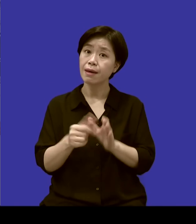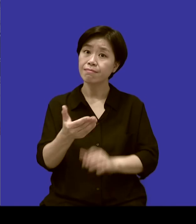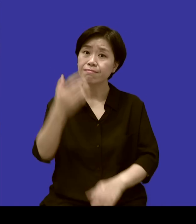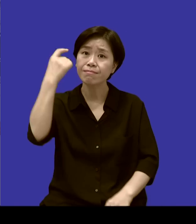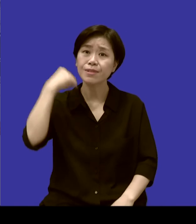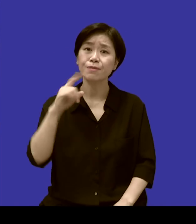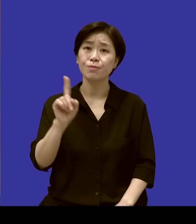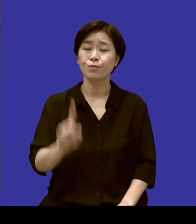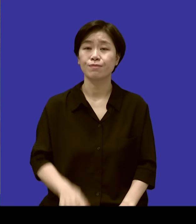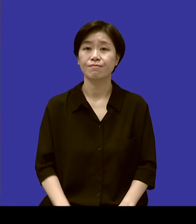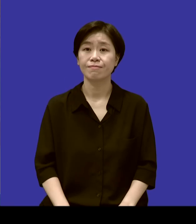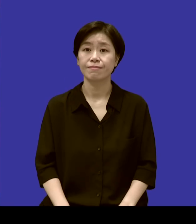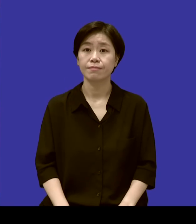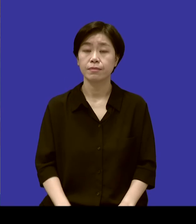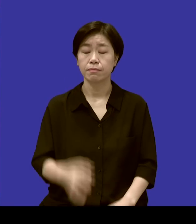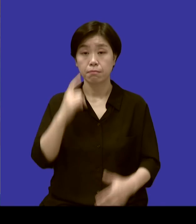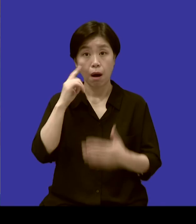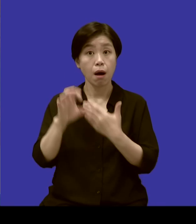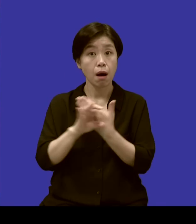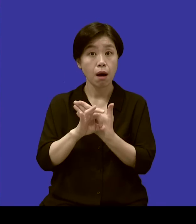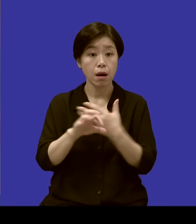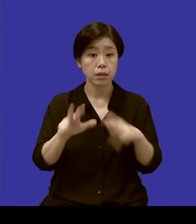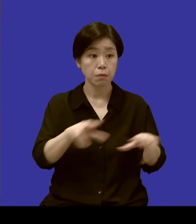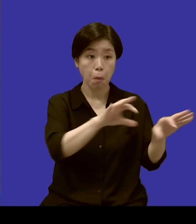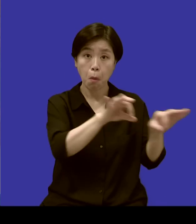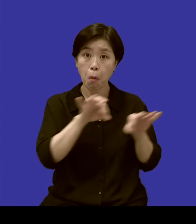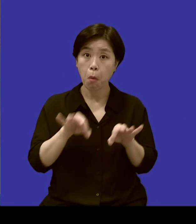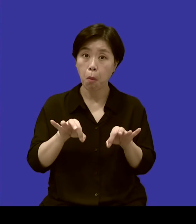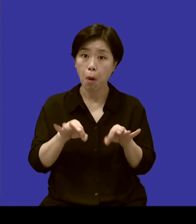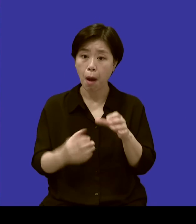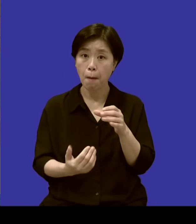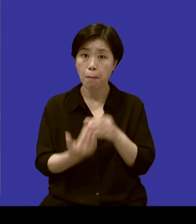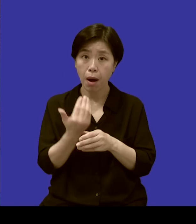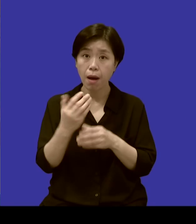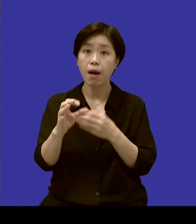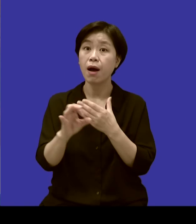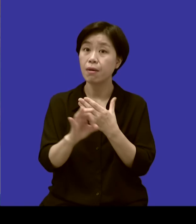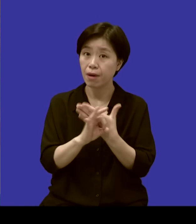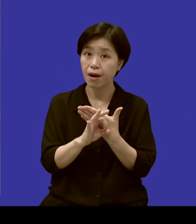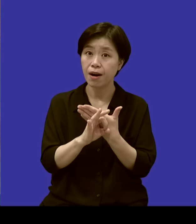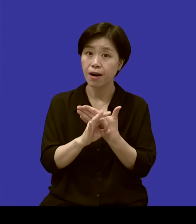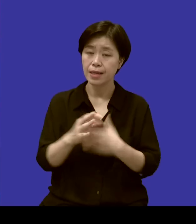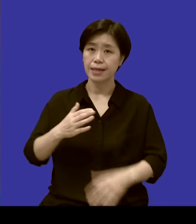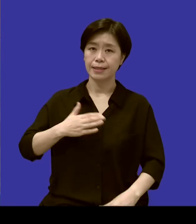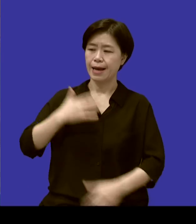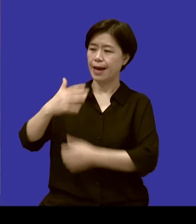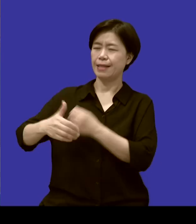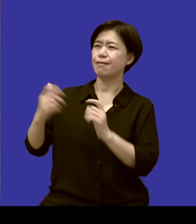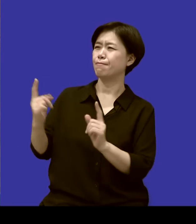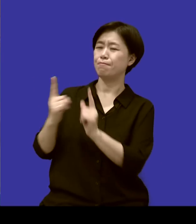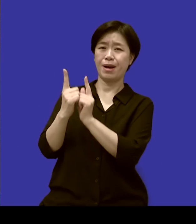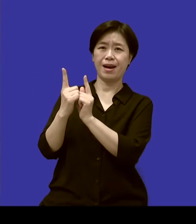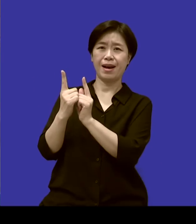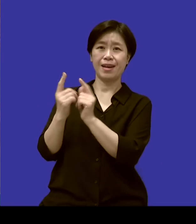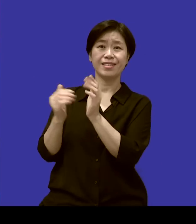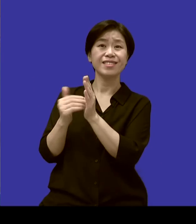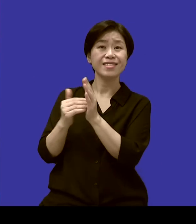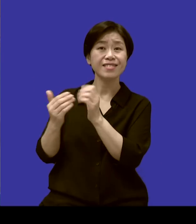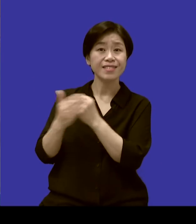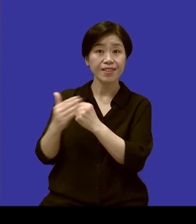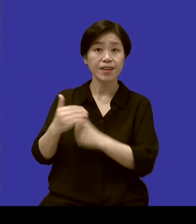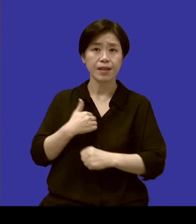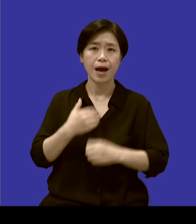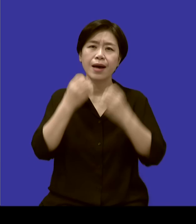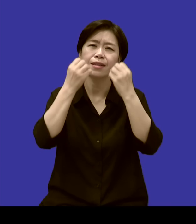달랐을까요? 지금 그런 일이 있는 거는 지금은 내가 하나님 안에서 새로운 정체성을 가지고 사는